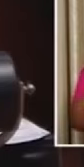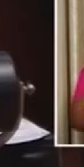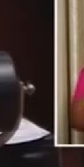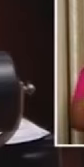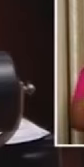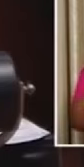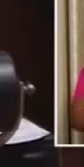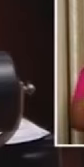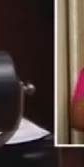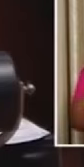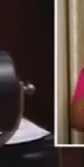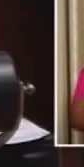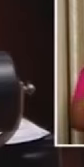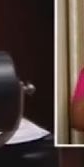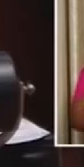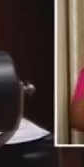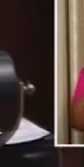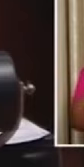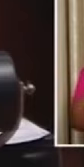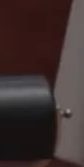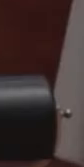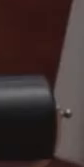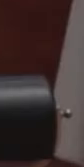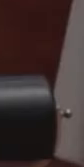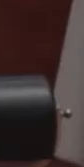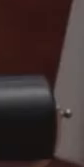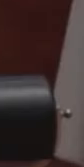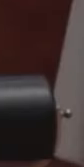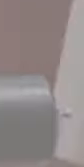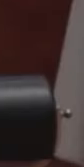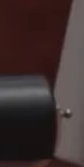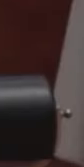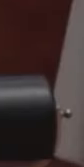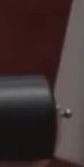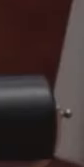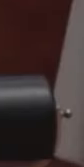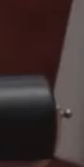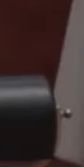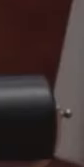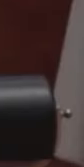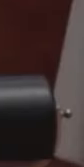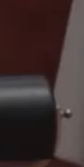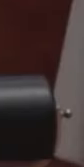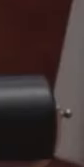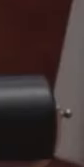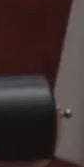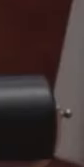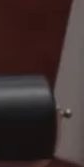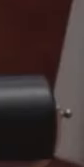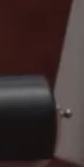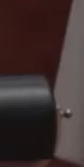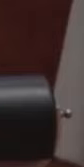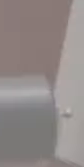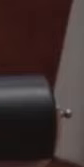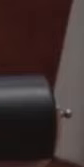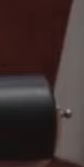වැඩ කටයුතු සියල්ලම අපිට ආරම්භ කරන්න පුළුවන්. දුකද? වේල් තුන කාපු අය වේල් දෙක කනකොට, වේල් දෙක කාපු අය එක